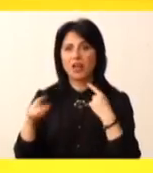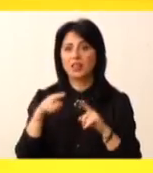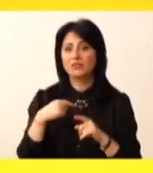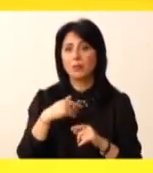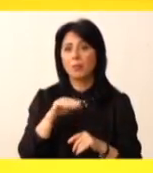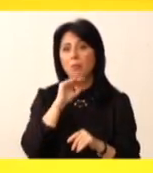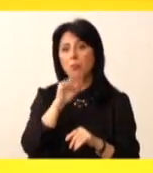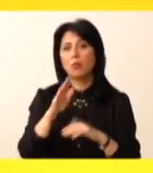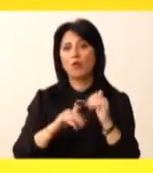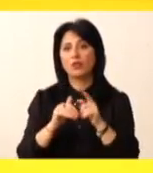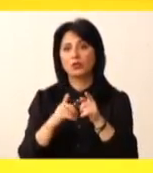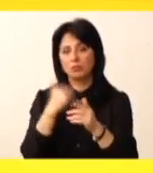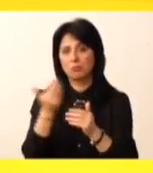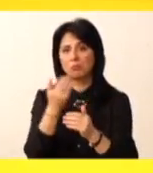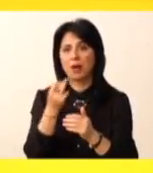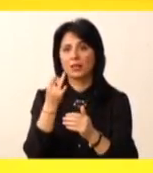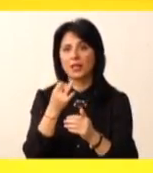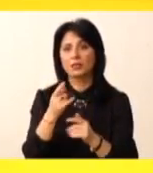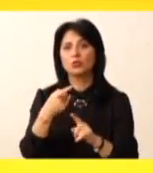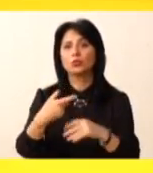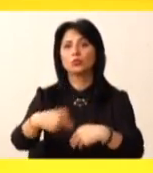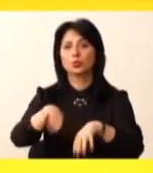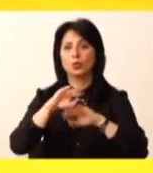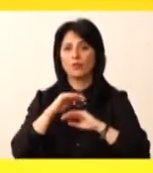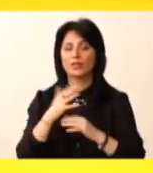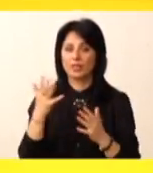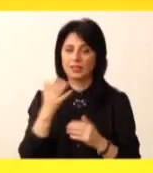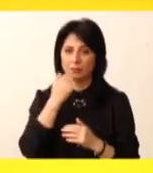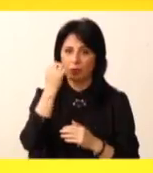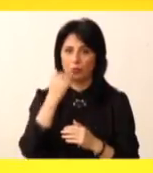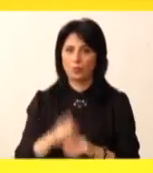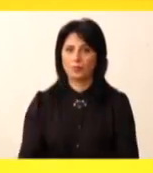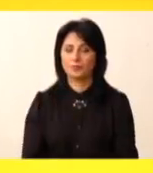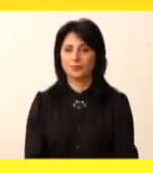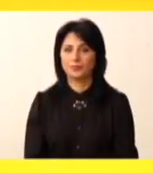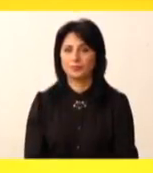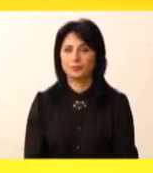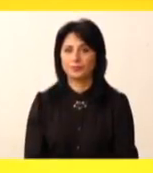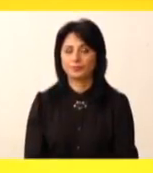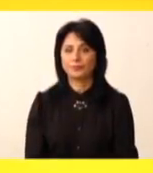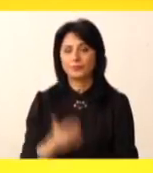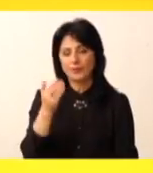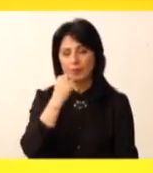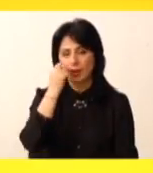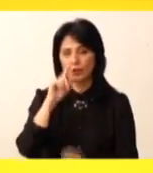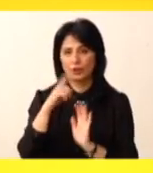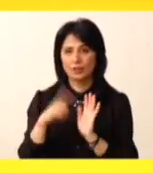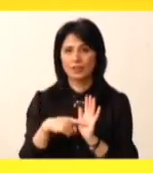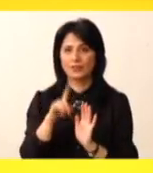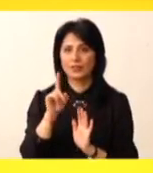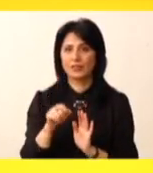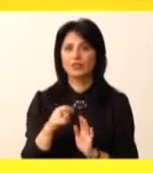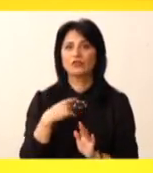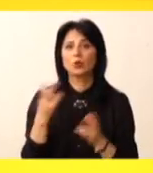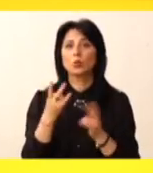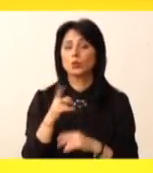და პროფესიონალის რჩევა მაინტერესებს. წინასწარ გმადლობთ პასუხისთვის. გმადლობთ თქვენს შეკითხვისთვის.